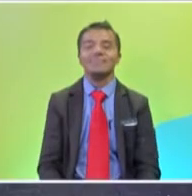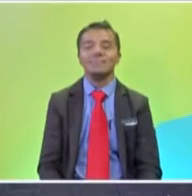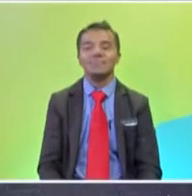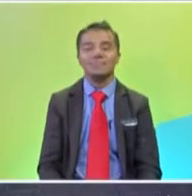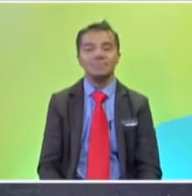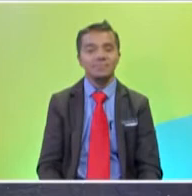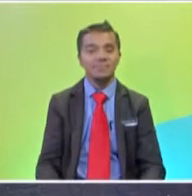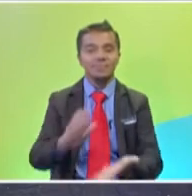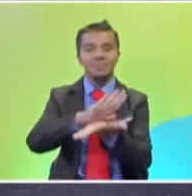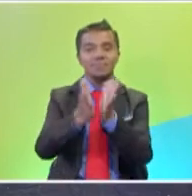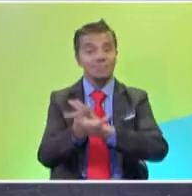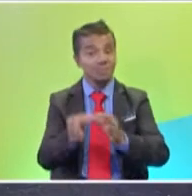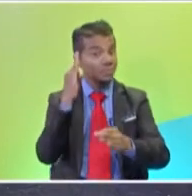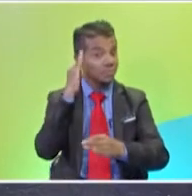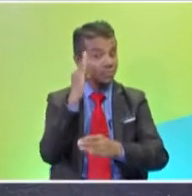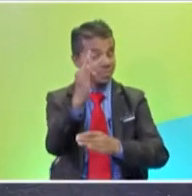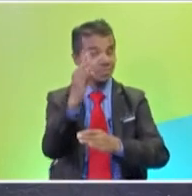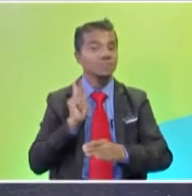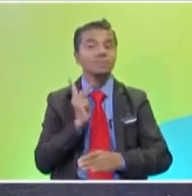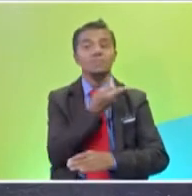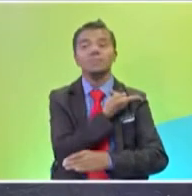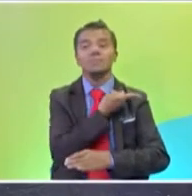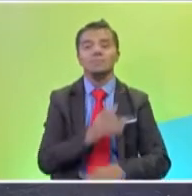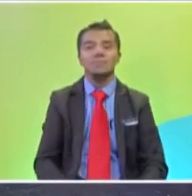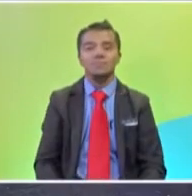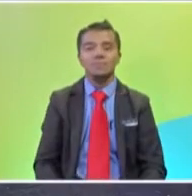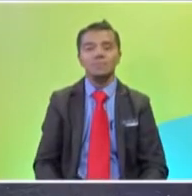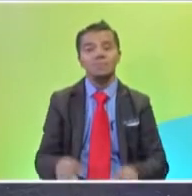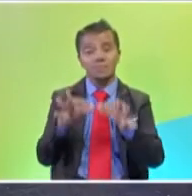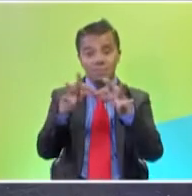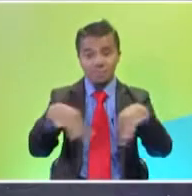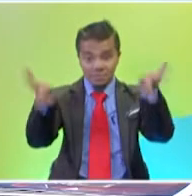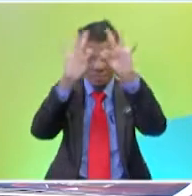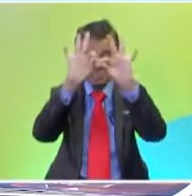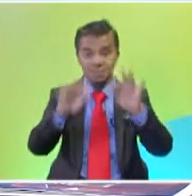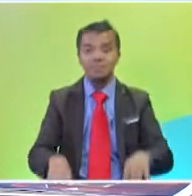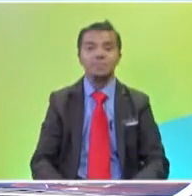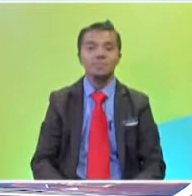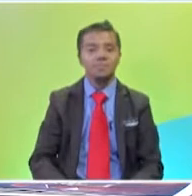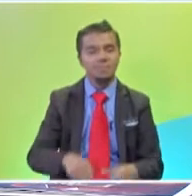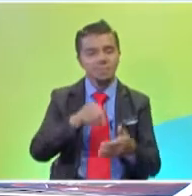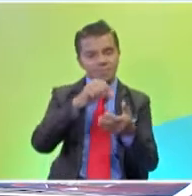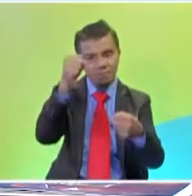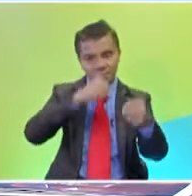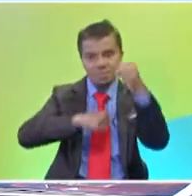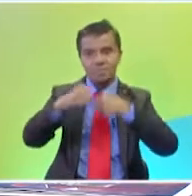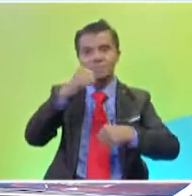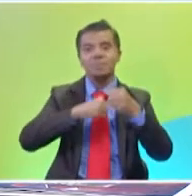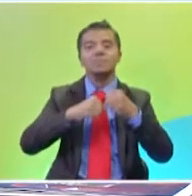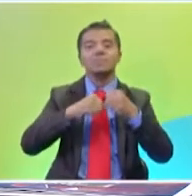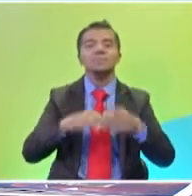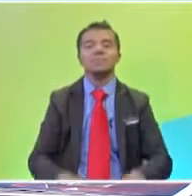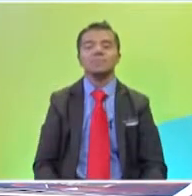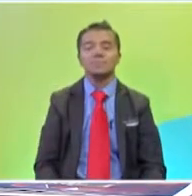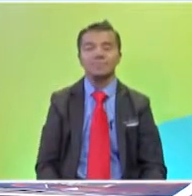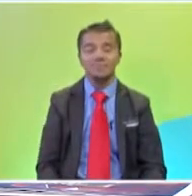fokus kita pada hari ini menyentuh tentang fiction science, bagaimana penulisannya, keperihalan fiction